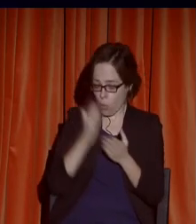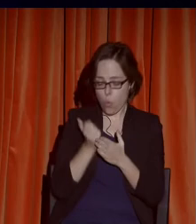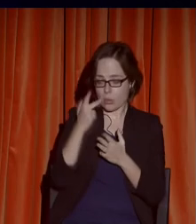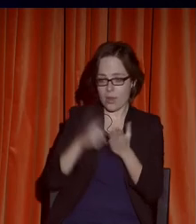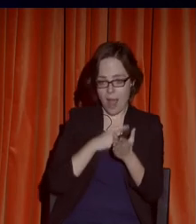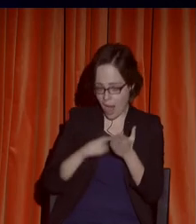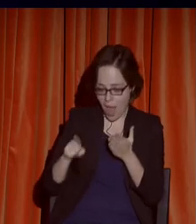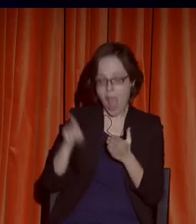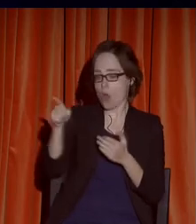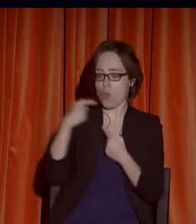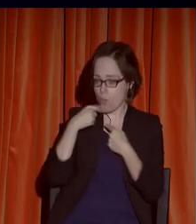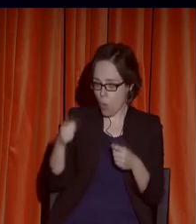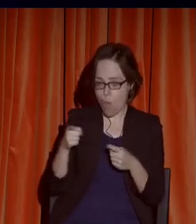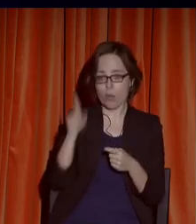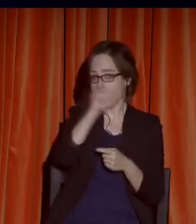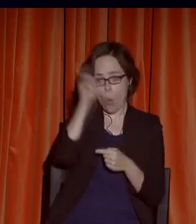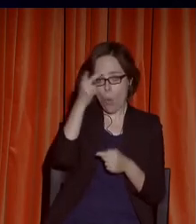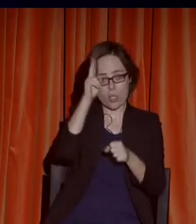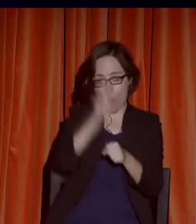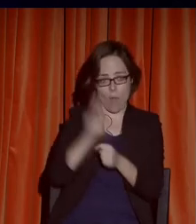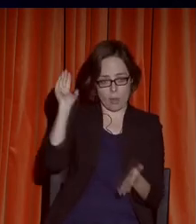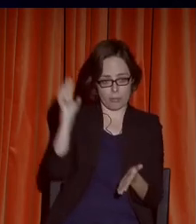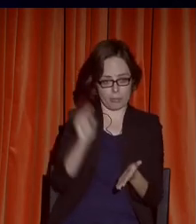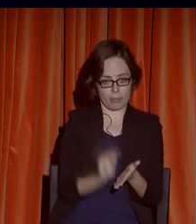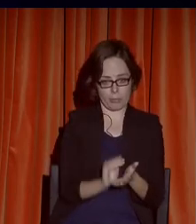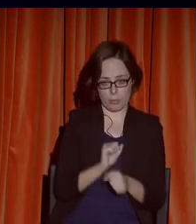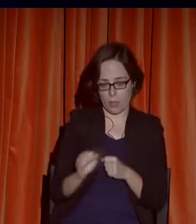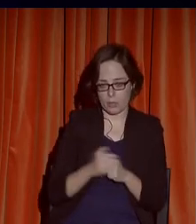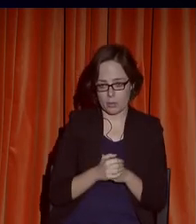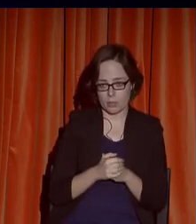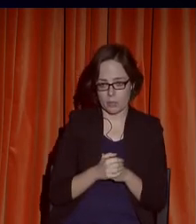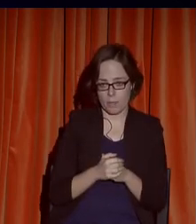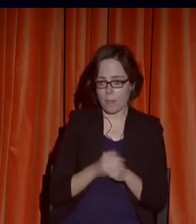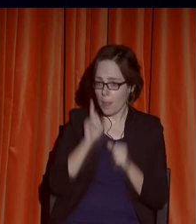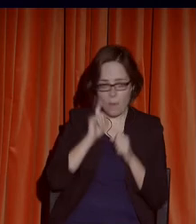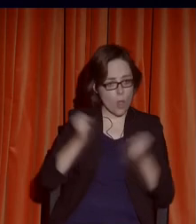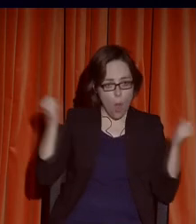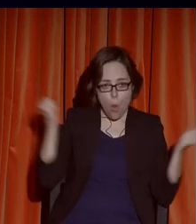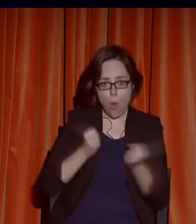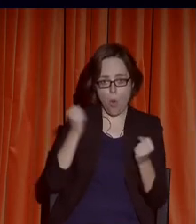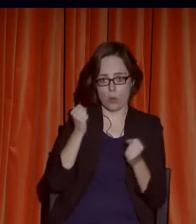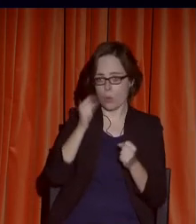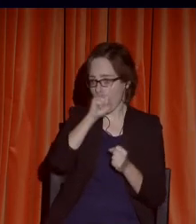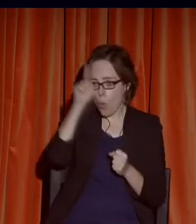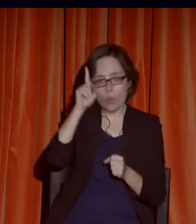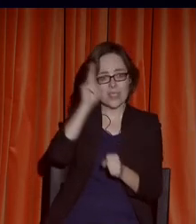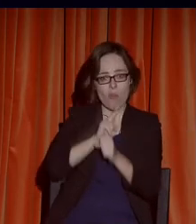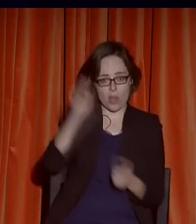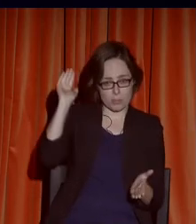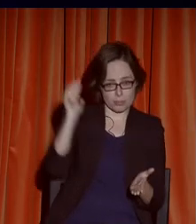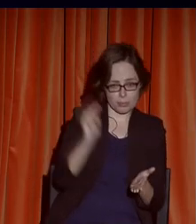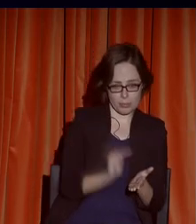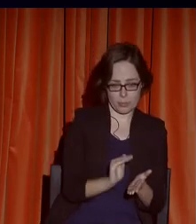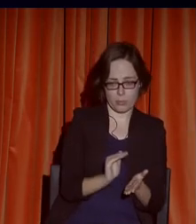to zapaścią zaufania. Alarmuje, że zaufanie spada dramatycznie i co